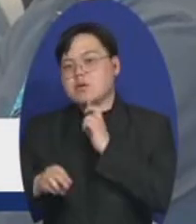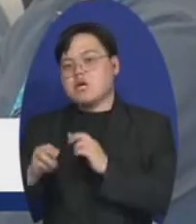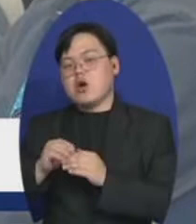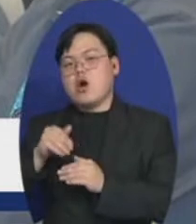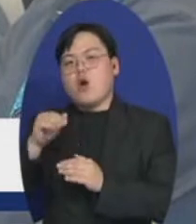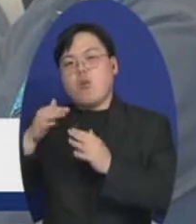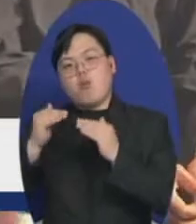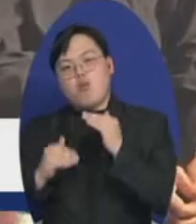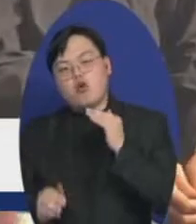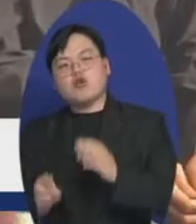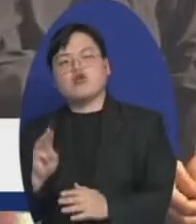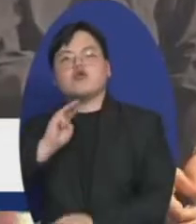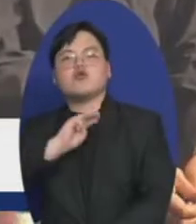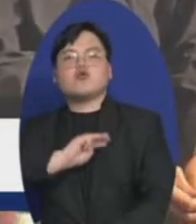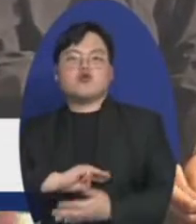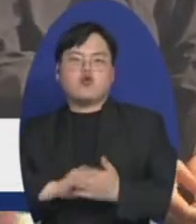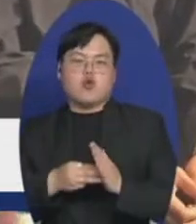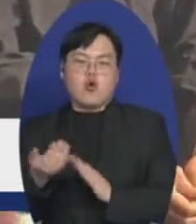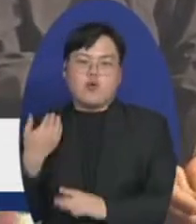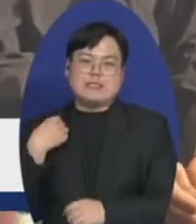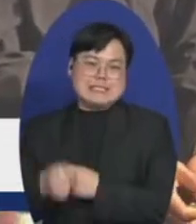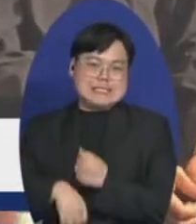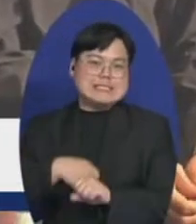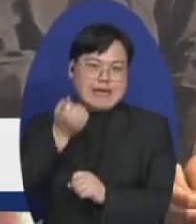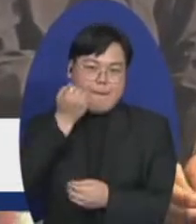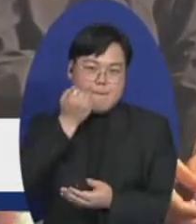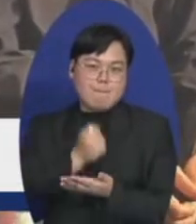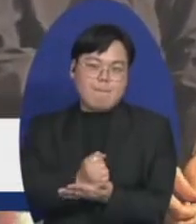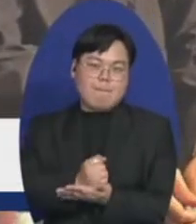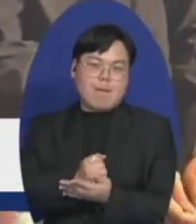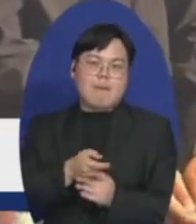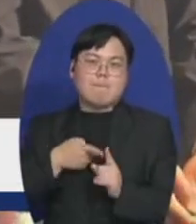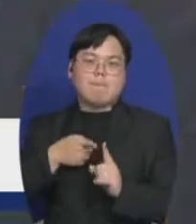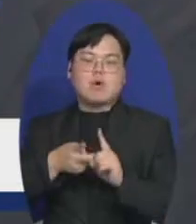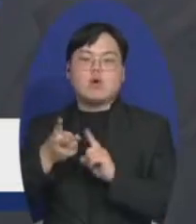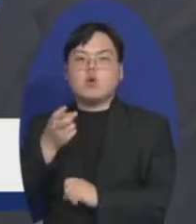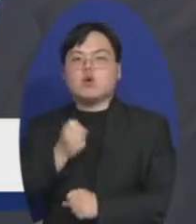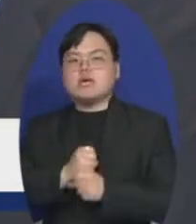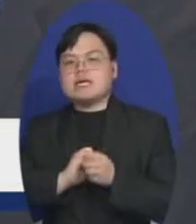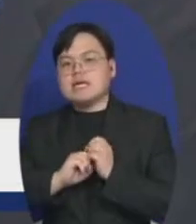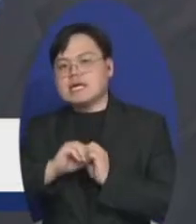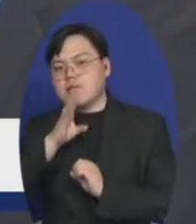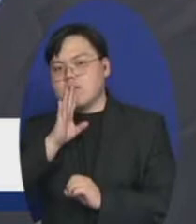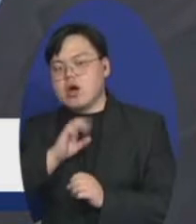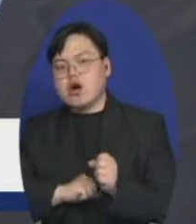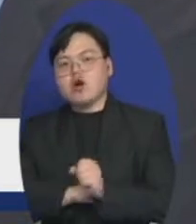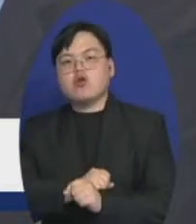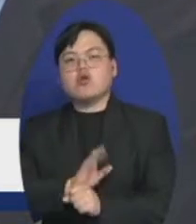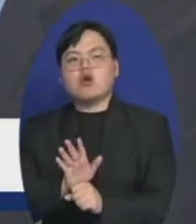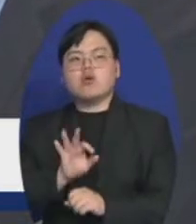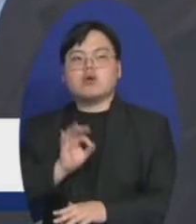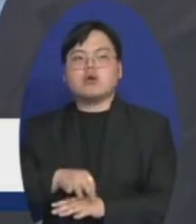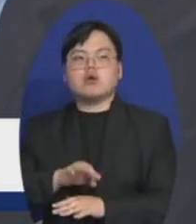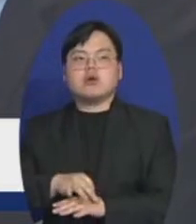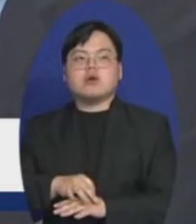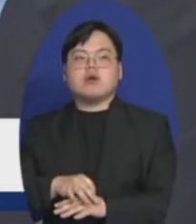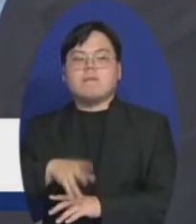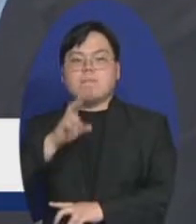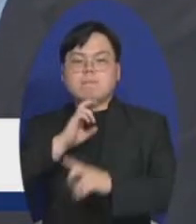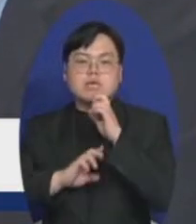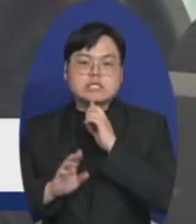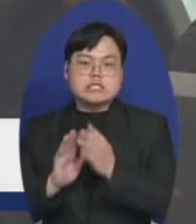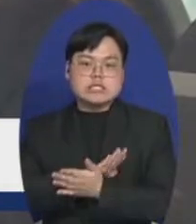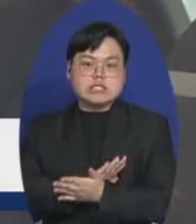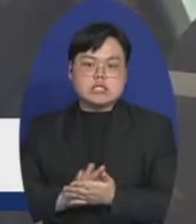төлөвлөгөөг өнгөрсөн он баталсан. За уг төлөвлөгөөний дагуу гамшигын эрслийг бууруулах чиглэлээр авч хэрэгжүүлж буй арга хэмжээг COVID-19 цар тахлын нөхцөл